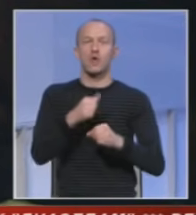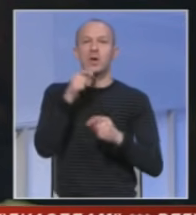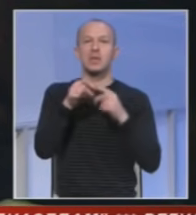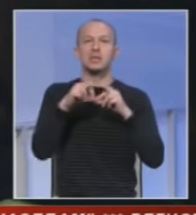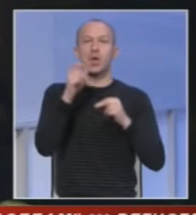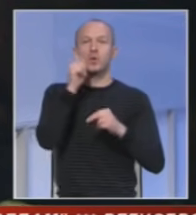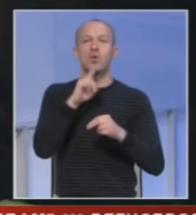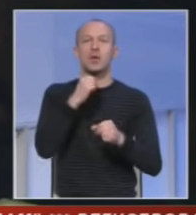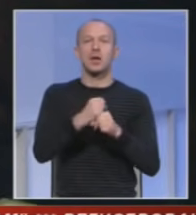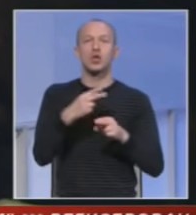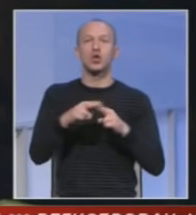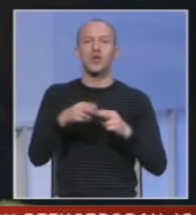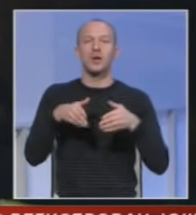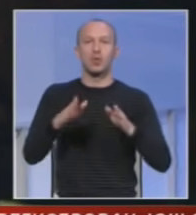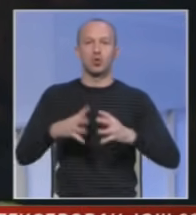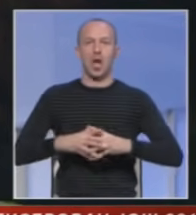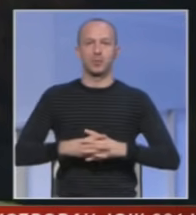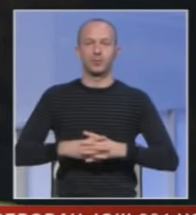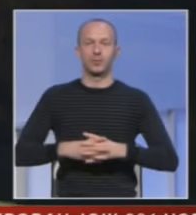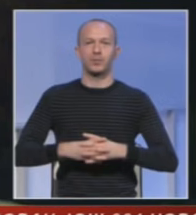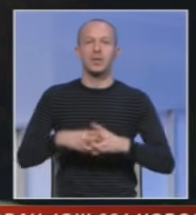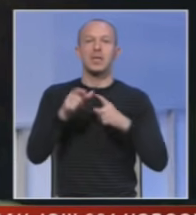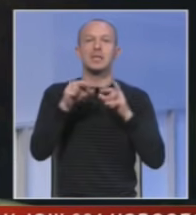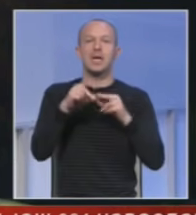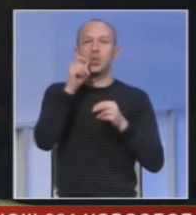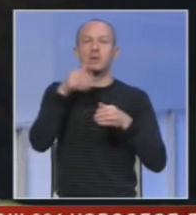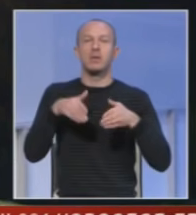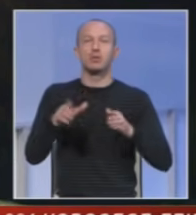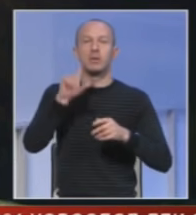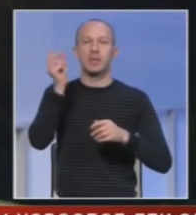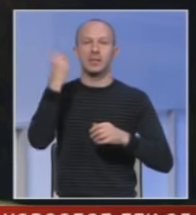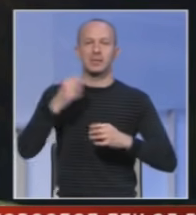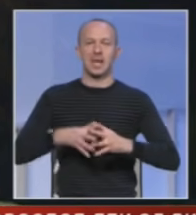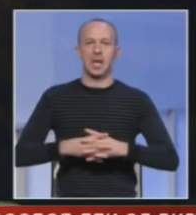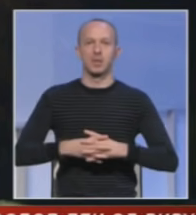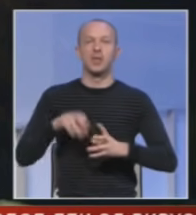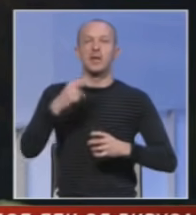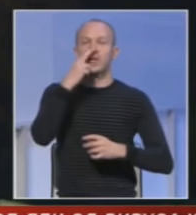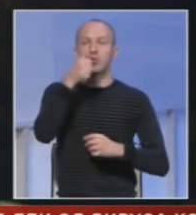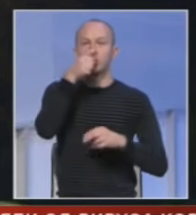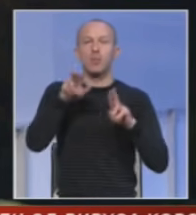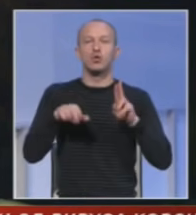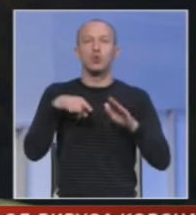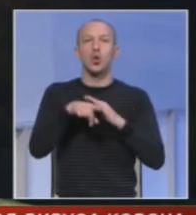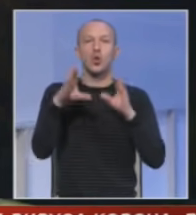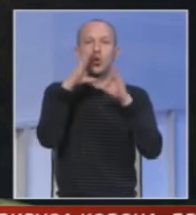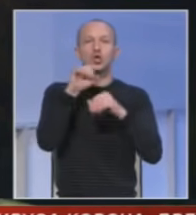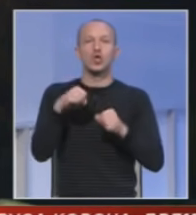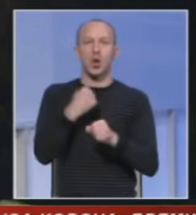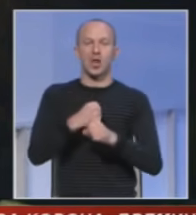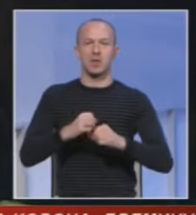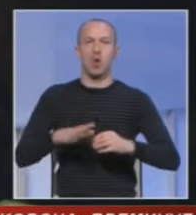sa ljudima koji rade održavanje puta i sa ljudima iz puteva Republike Srpske da vidimo šta možemo u toku noći da